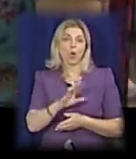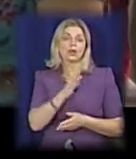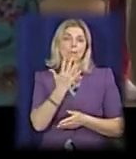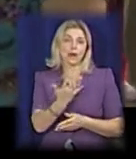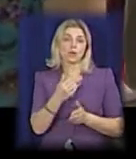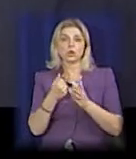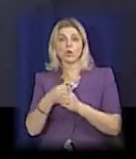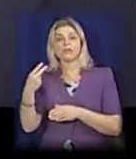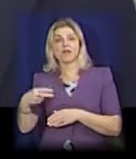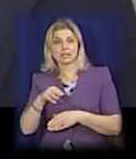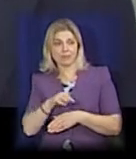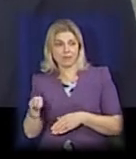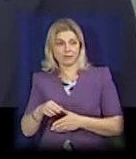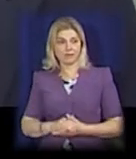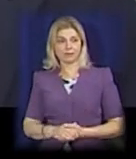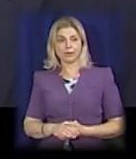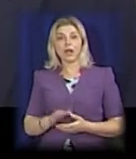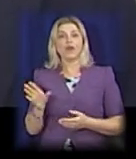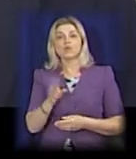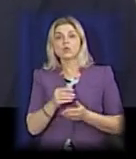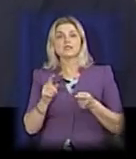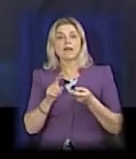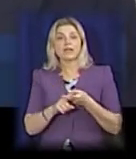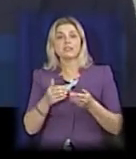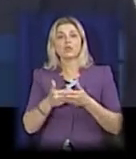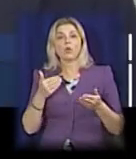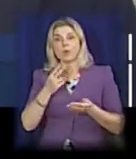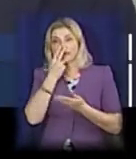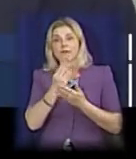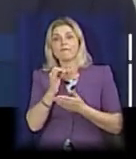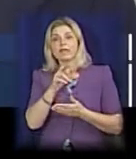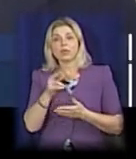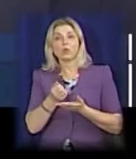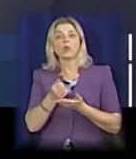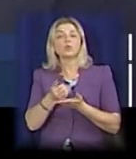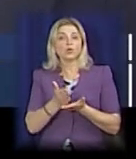хвилин. Все залежить від саме виду послуги, який необхідний людині.